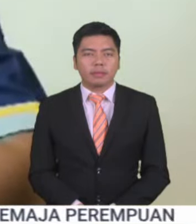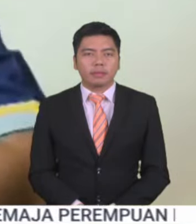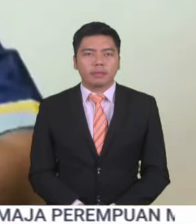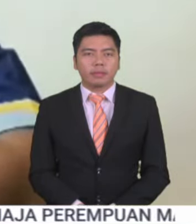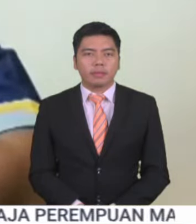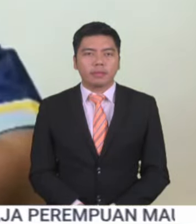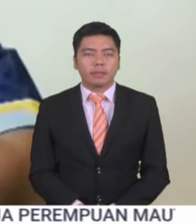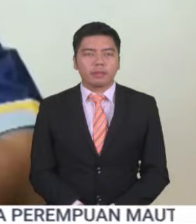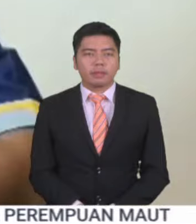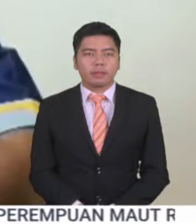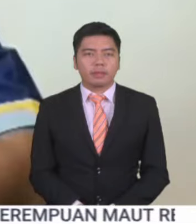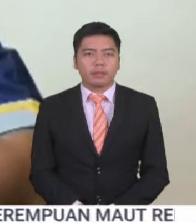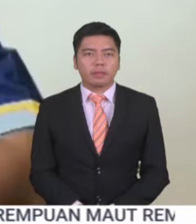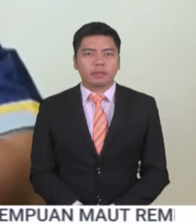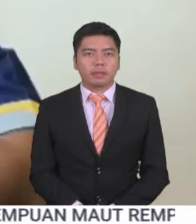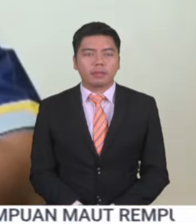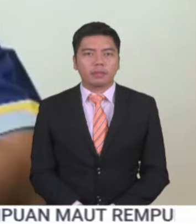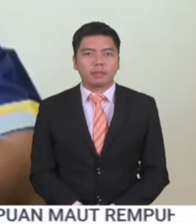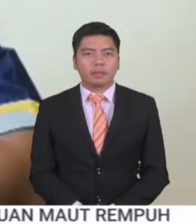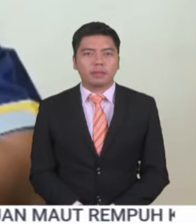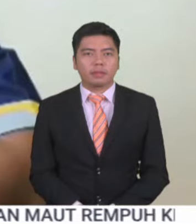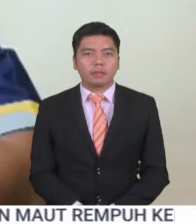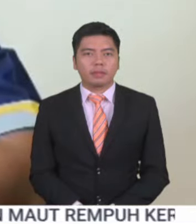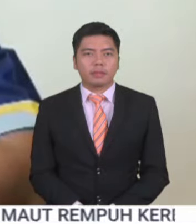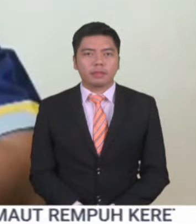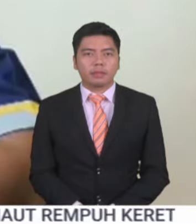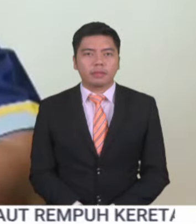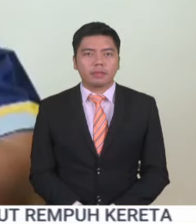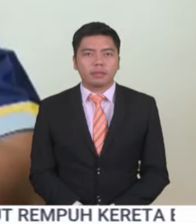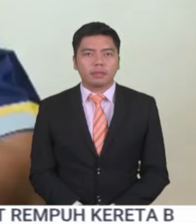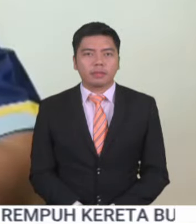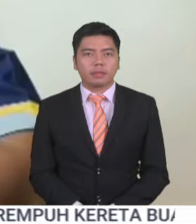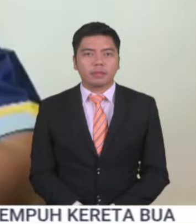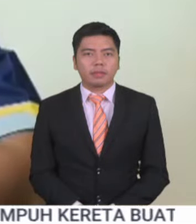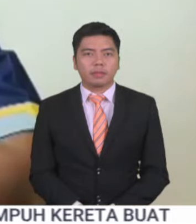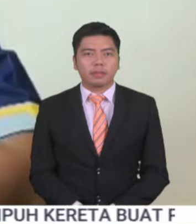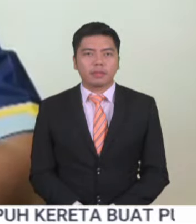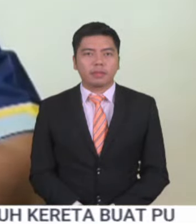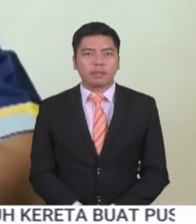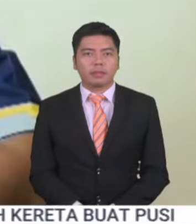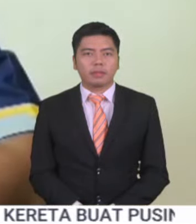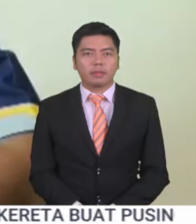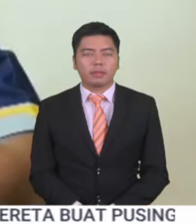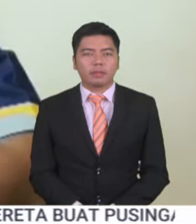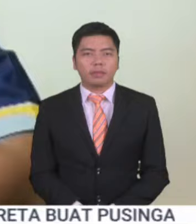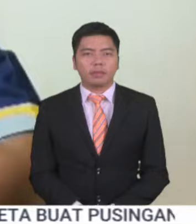melalui proses yang lama sejak 2015. So, persoalan mengenai melindungi